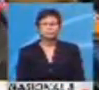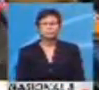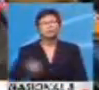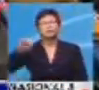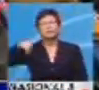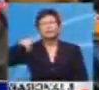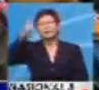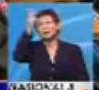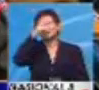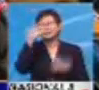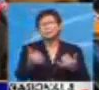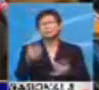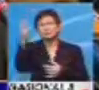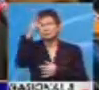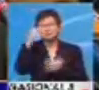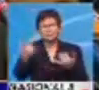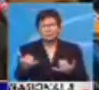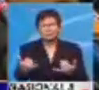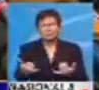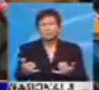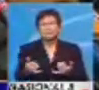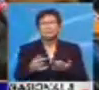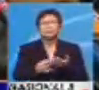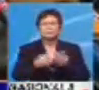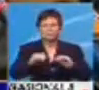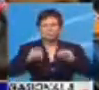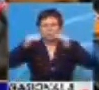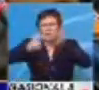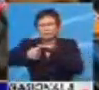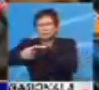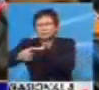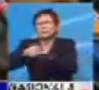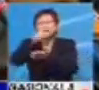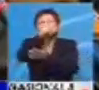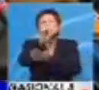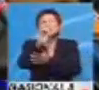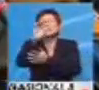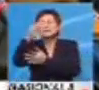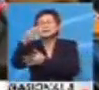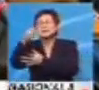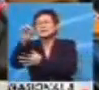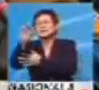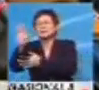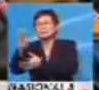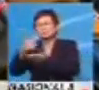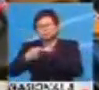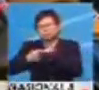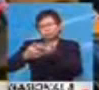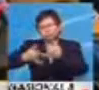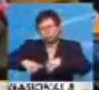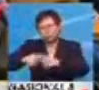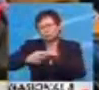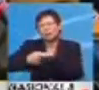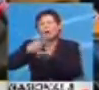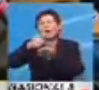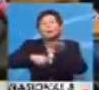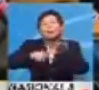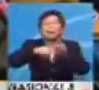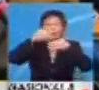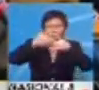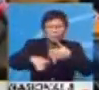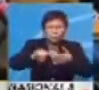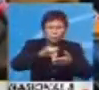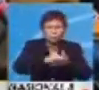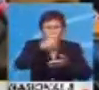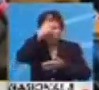masih lagi dalam peringkat perbincangan final final Apa itu yang diusahakan oleh